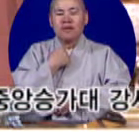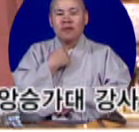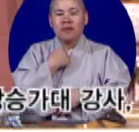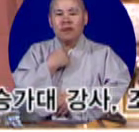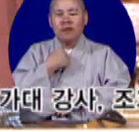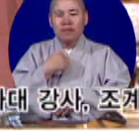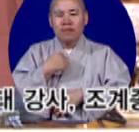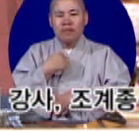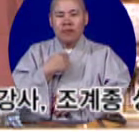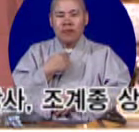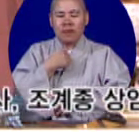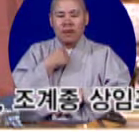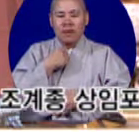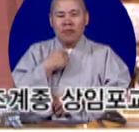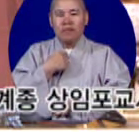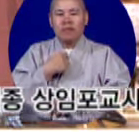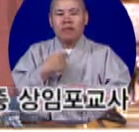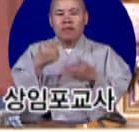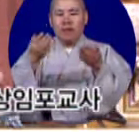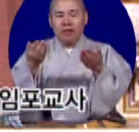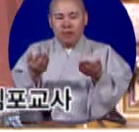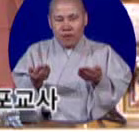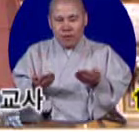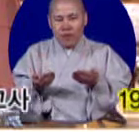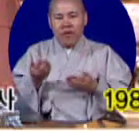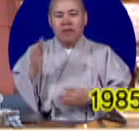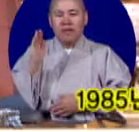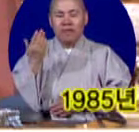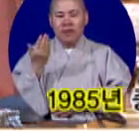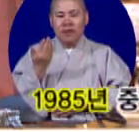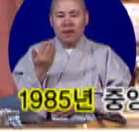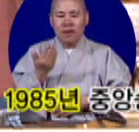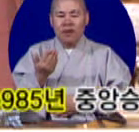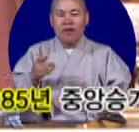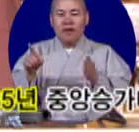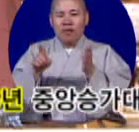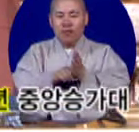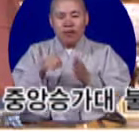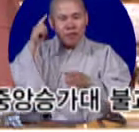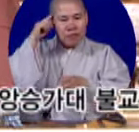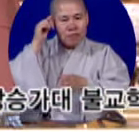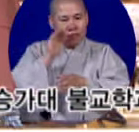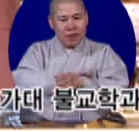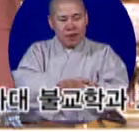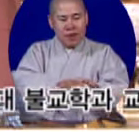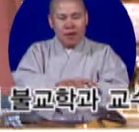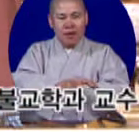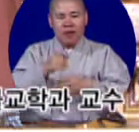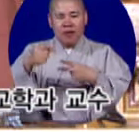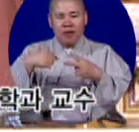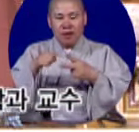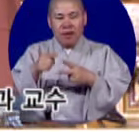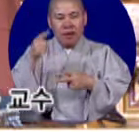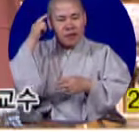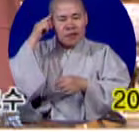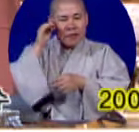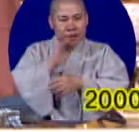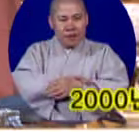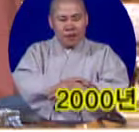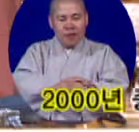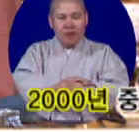합니다. 그러니까 이거 하나하나가 전부 반야예요. 믿는 것도 반야 지혜고, 이해하는 것도